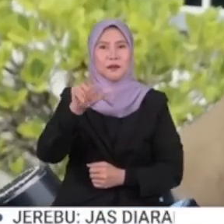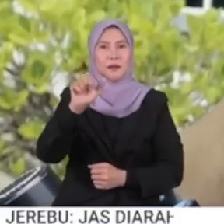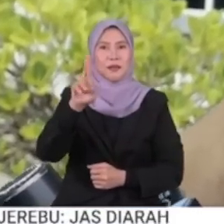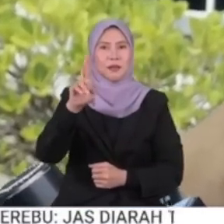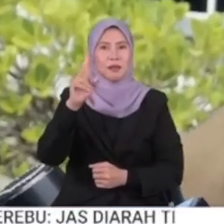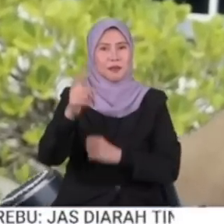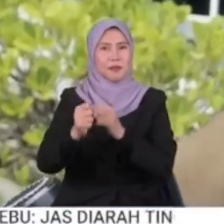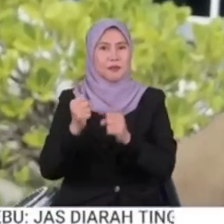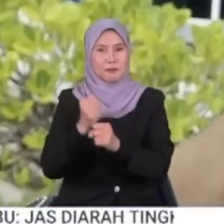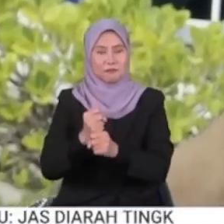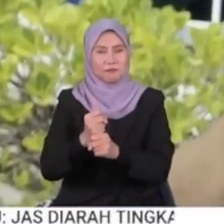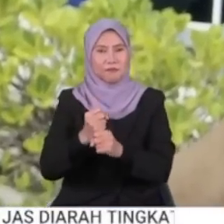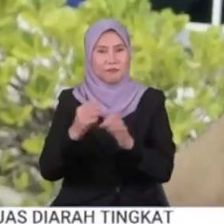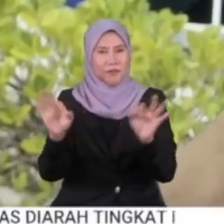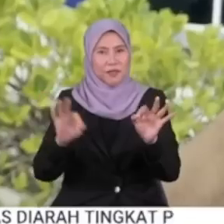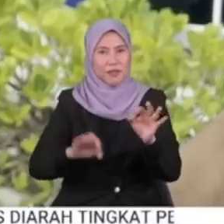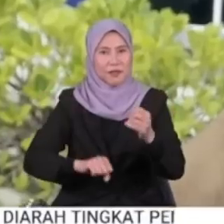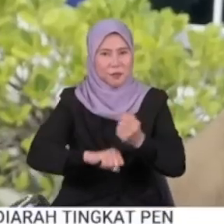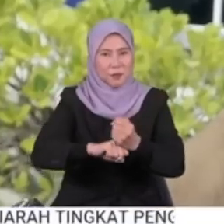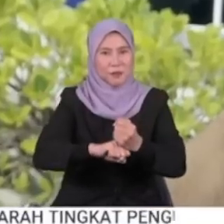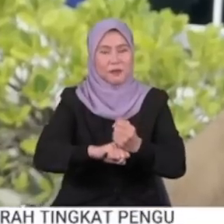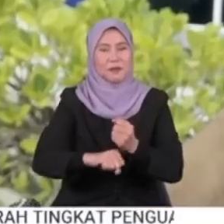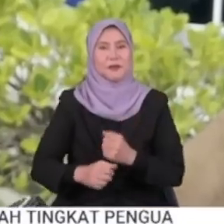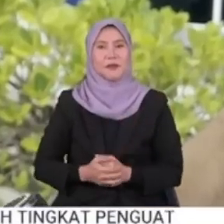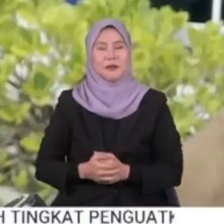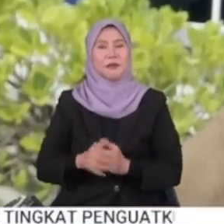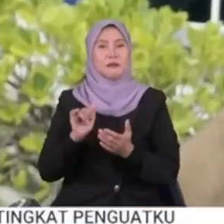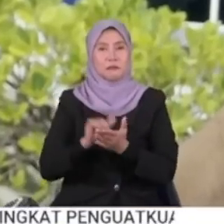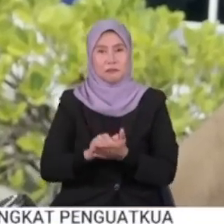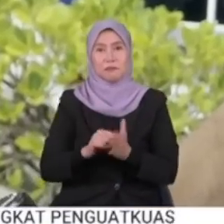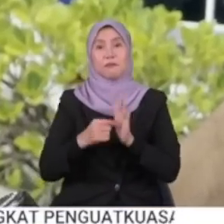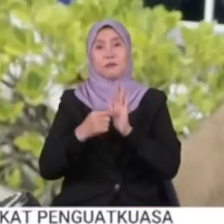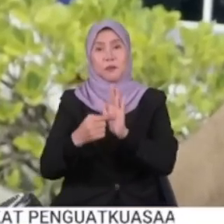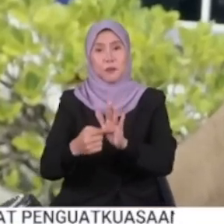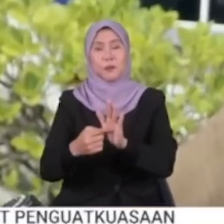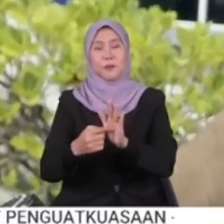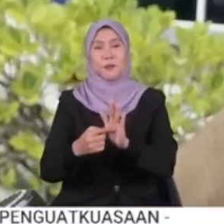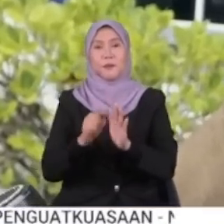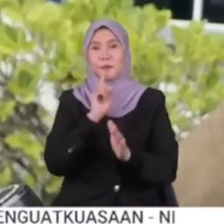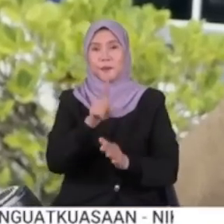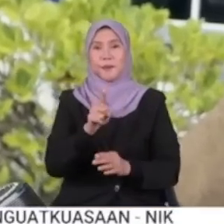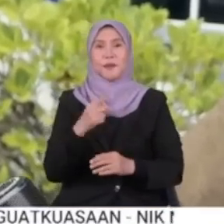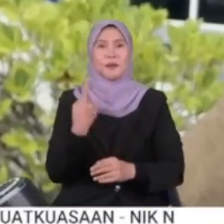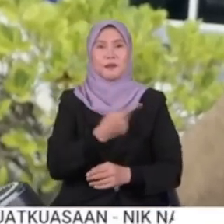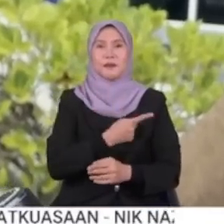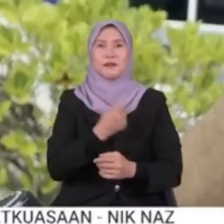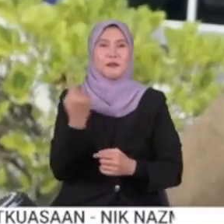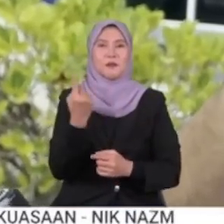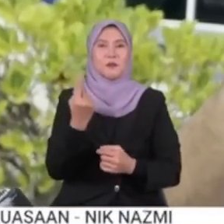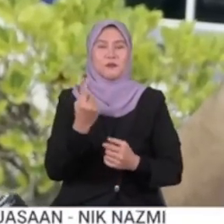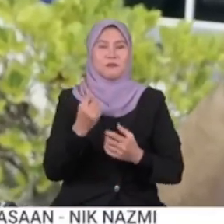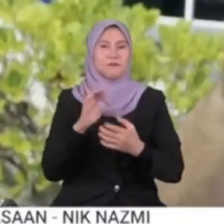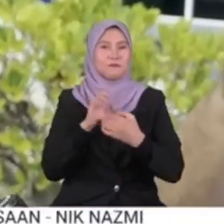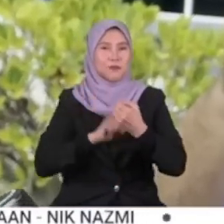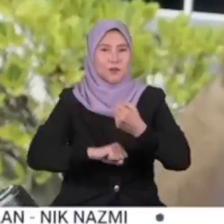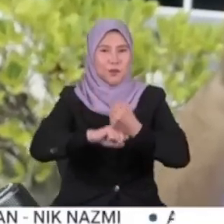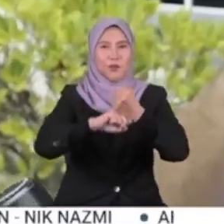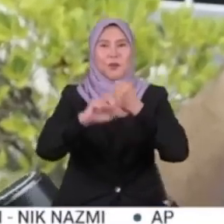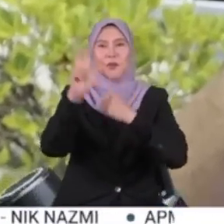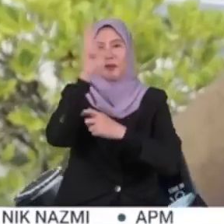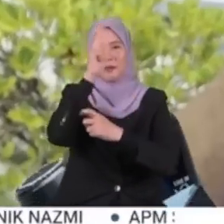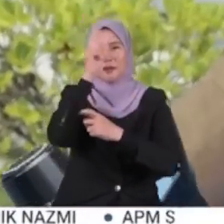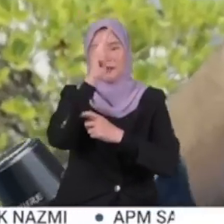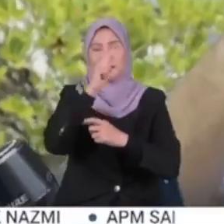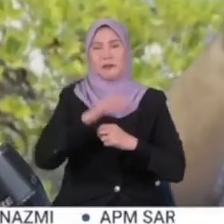satu tahun. Ini ini memberikan gambaran yang jelas bahawa kita sentiasa di hati kerajaan, sentiasa